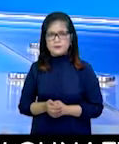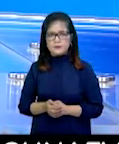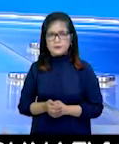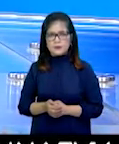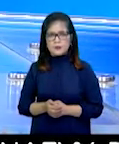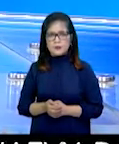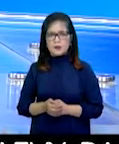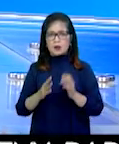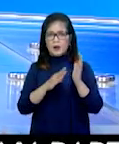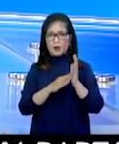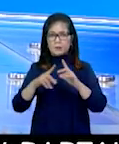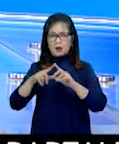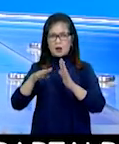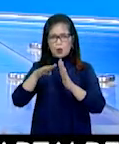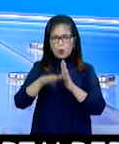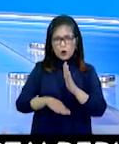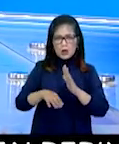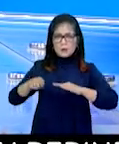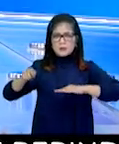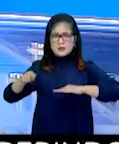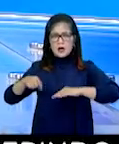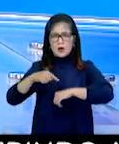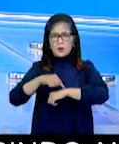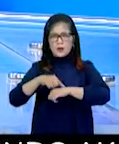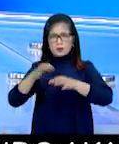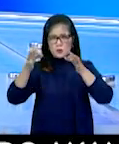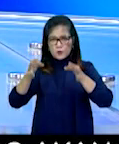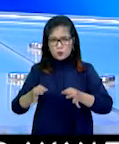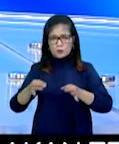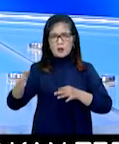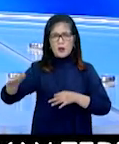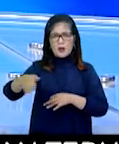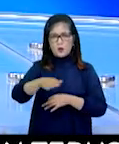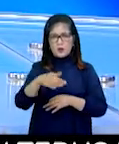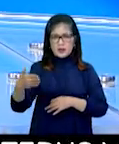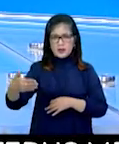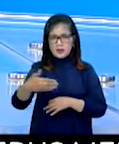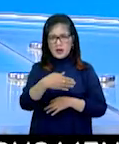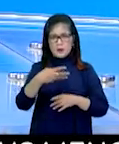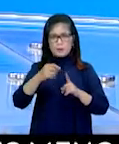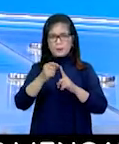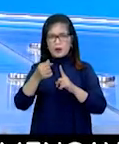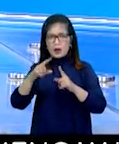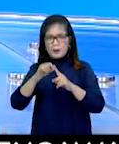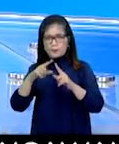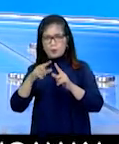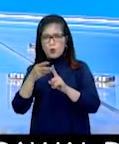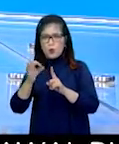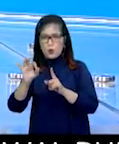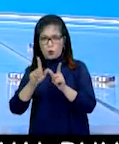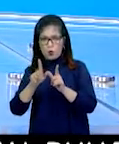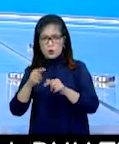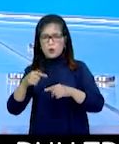Mahkamah Agung mengurangi hukuman penjara mantan Menteri Kelautan dan Perikanan Edi Prabowo. Sebelumnya, masa hukuman Edi Prabowo 9 tahun penjara,